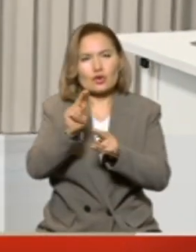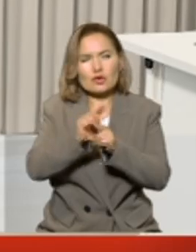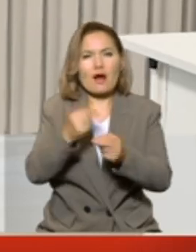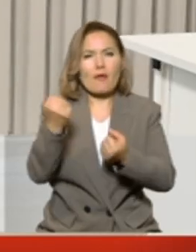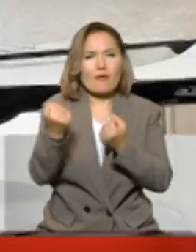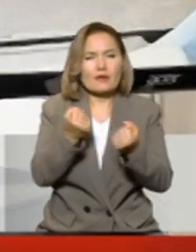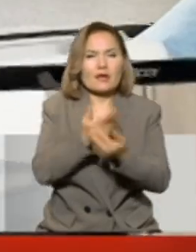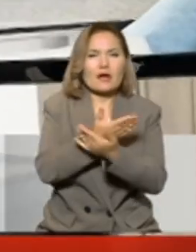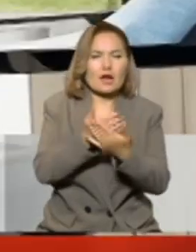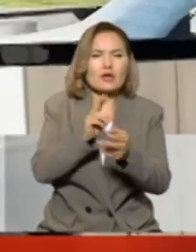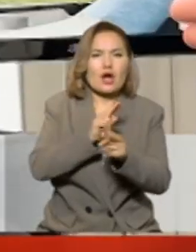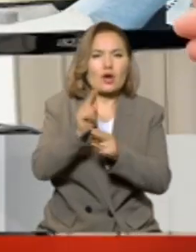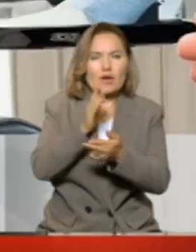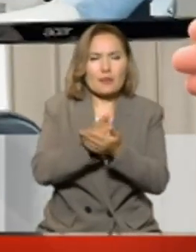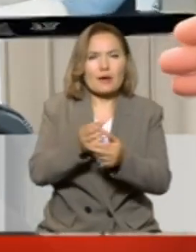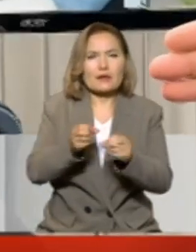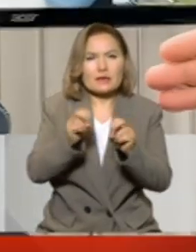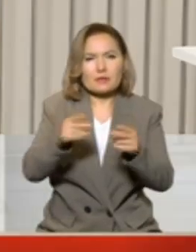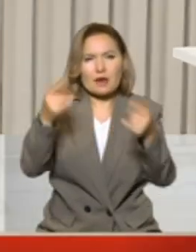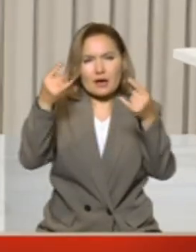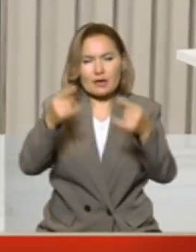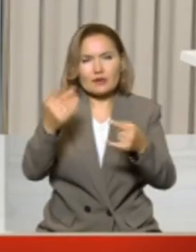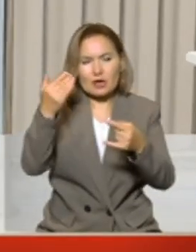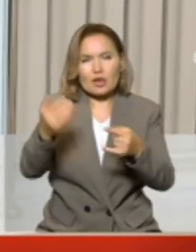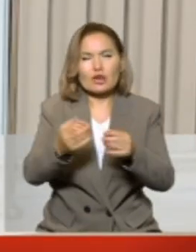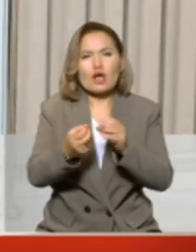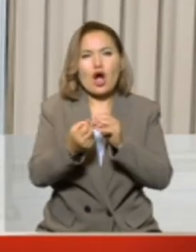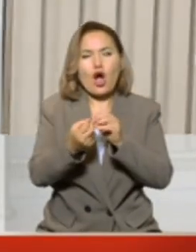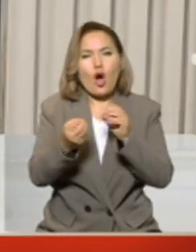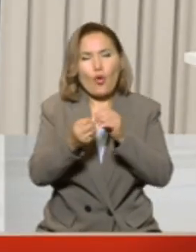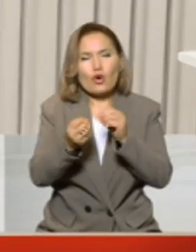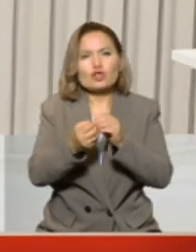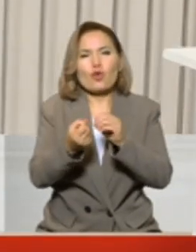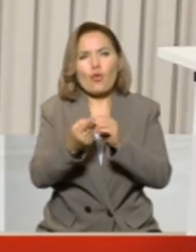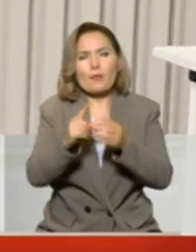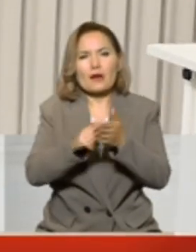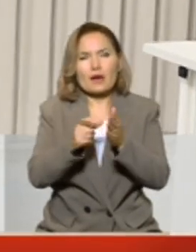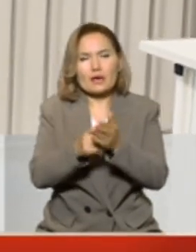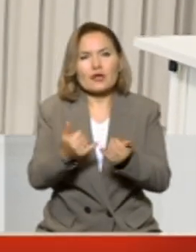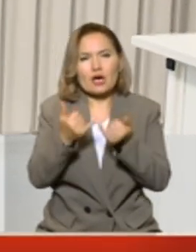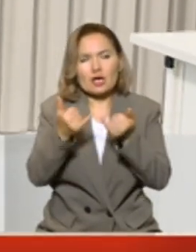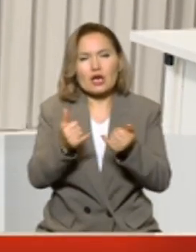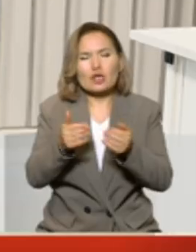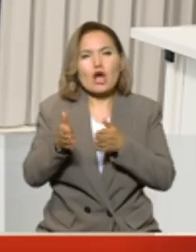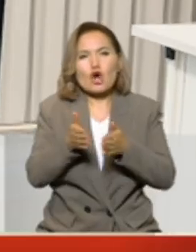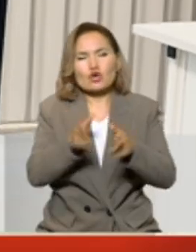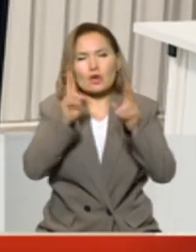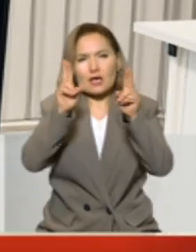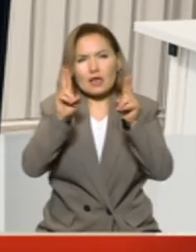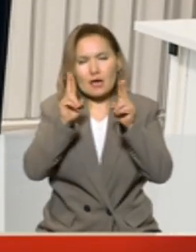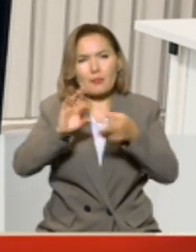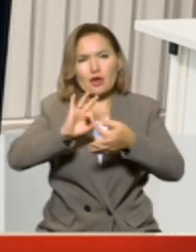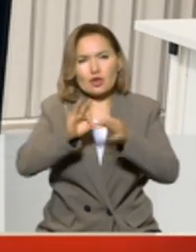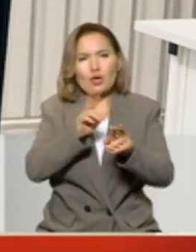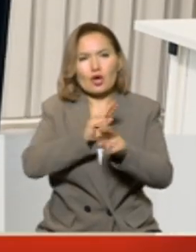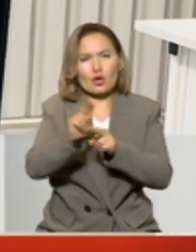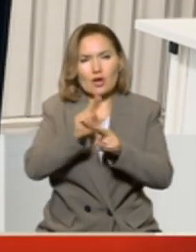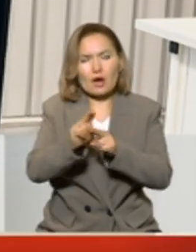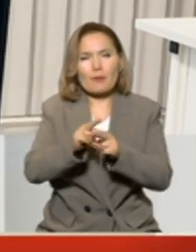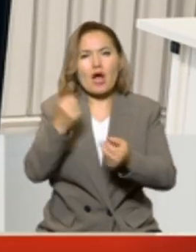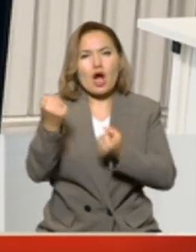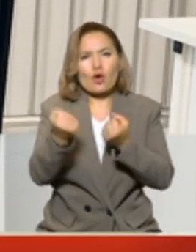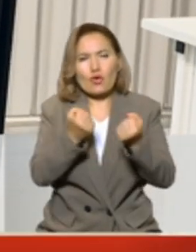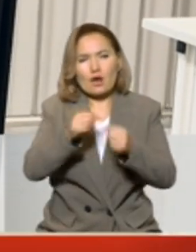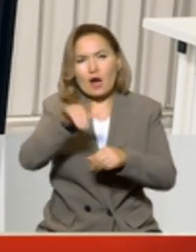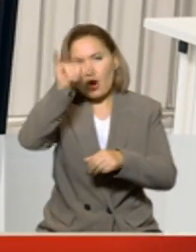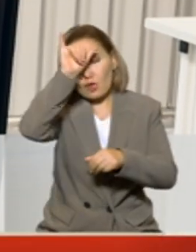қалыптастырумен ерекшеленеді. Мәселен, мына симулятор 10-11 сынып оқушылары үшін жол ережелерін толық үйретіп, көлік